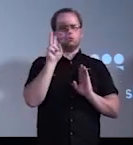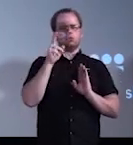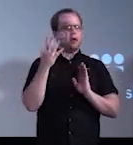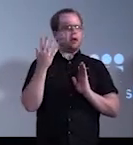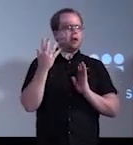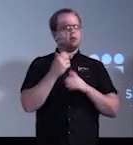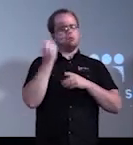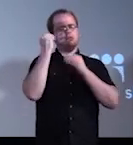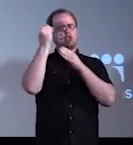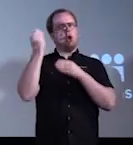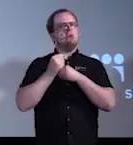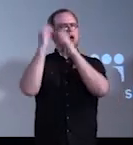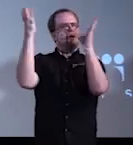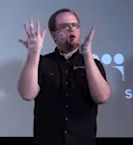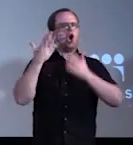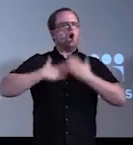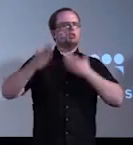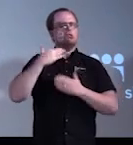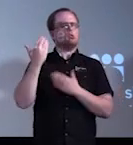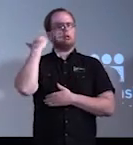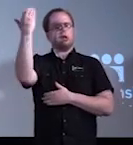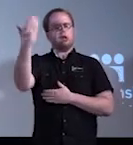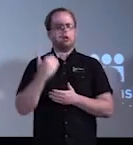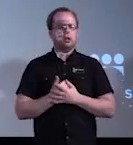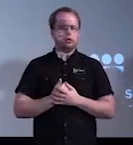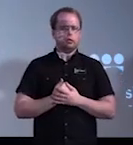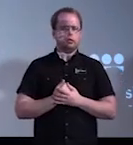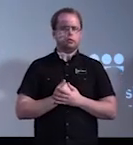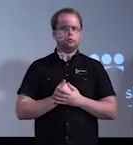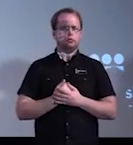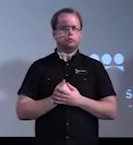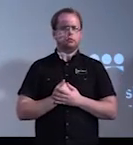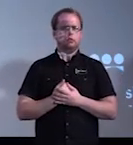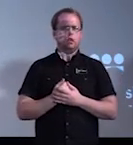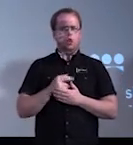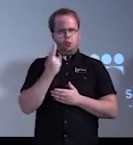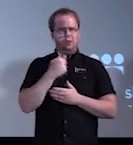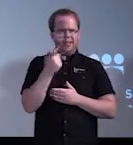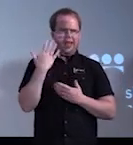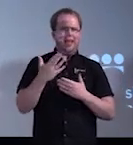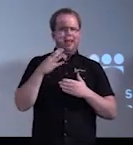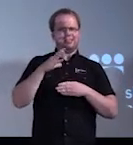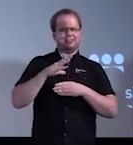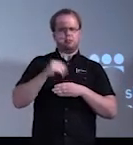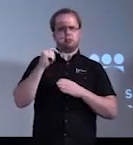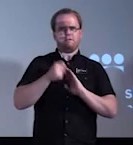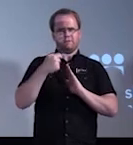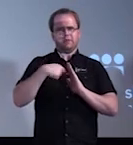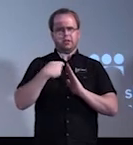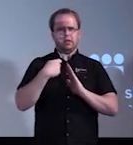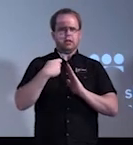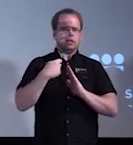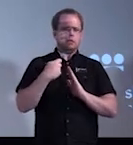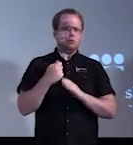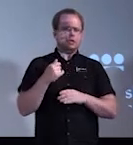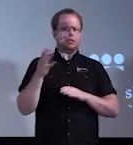vad ni skulle önska er. Nu är ni ju också alltså den svenska filmindustrins och kulturpolitikens